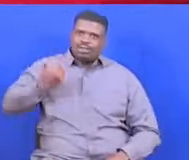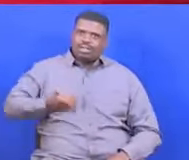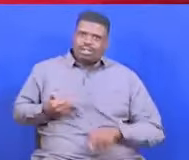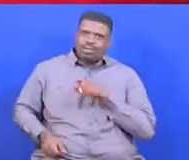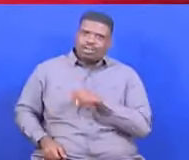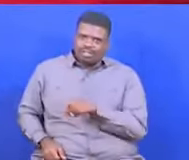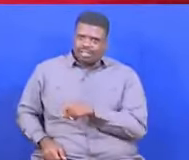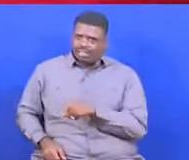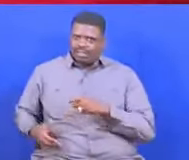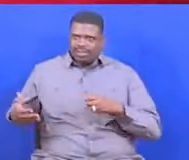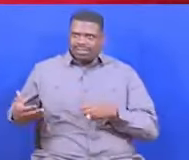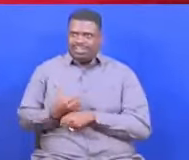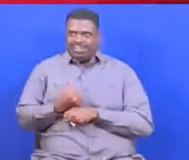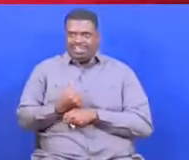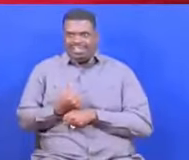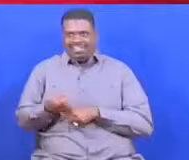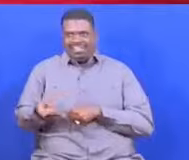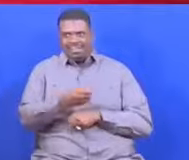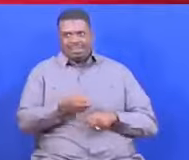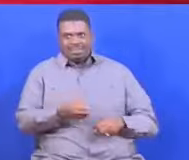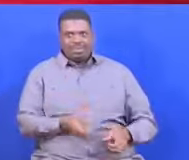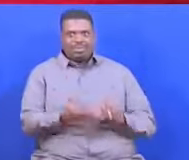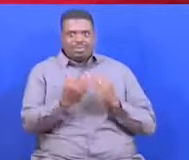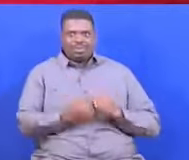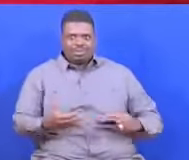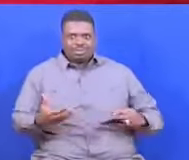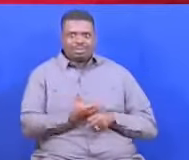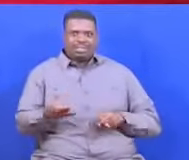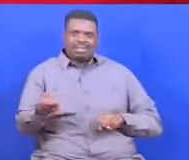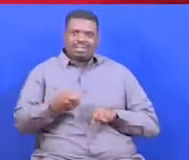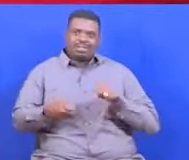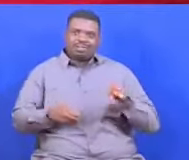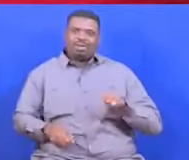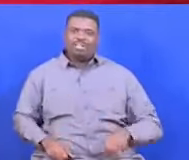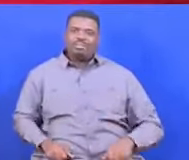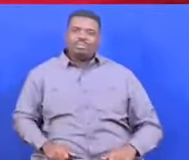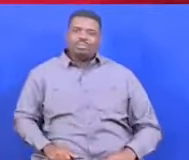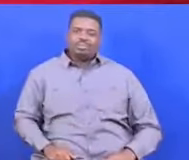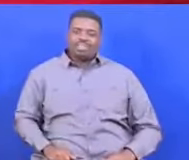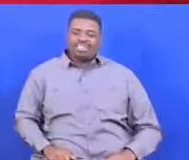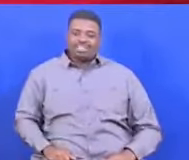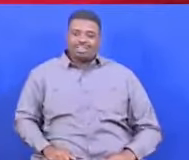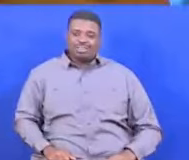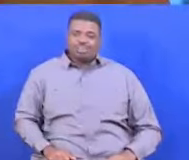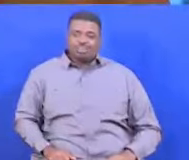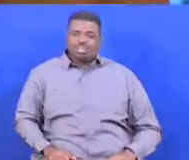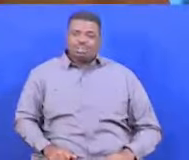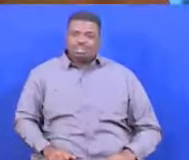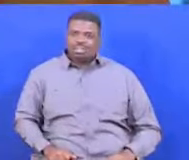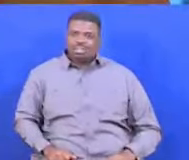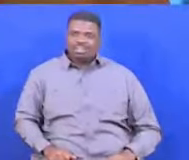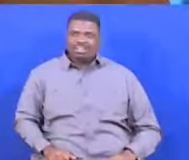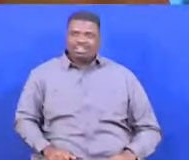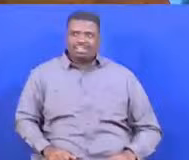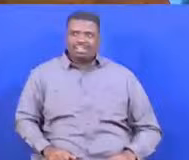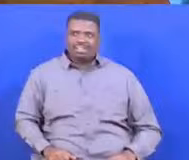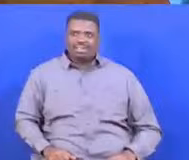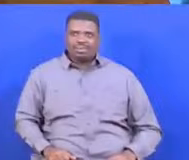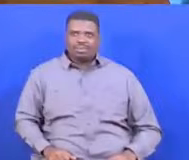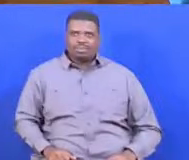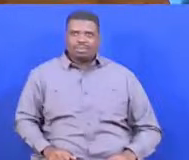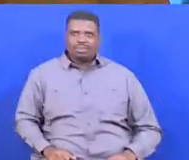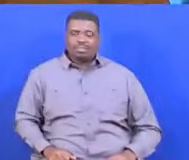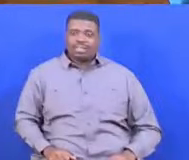ambao hawajapata mikopo hiyo waweze kupata mikopo hiyo kwa wakati. Asante mheshimiwa spika. Mheshimiwa naibu